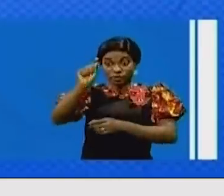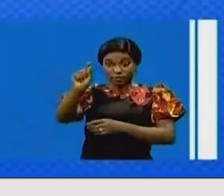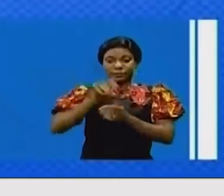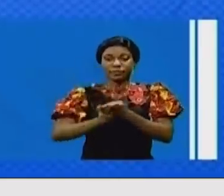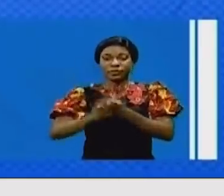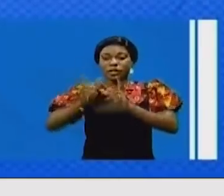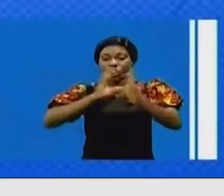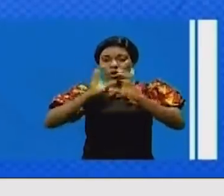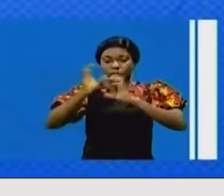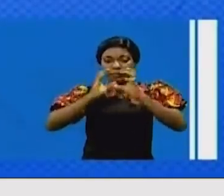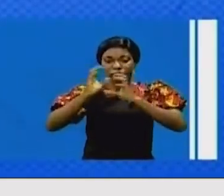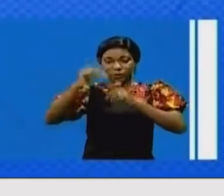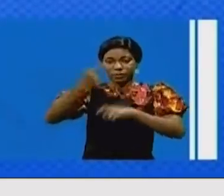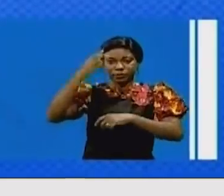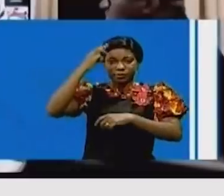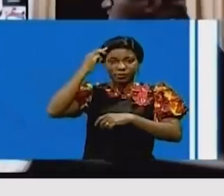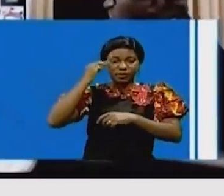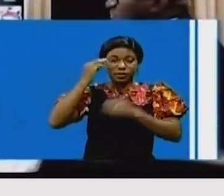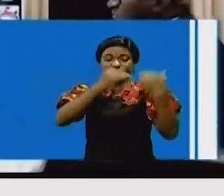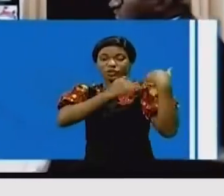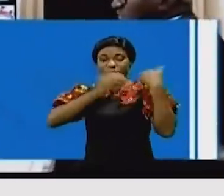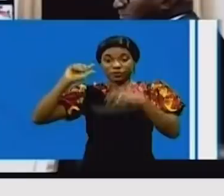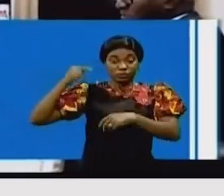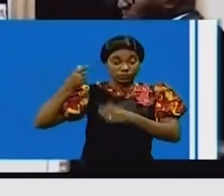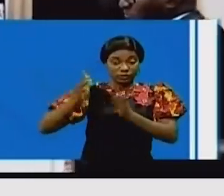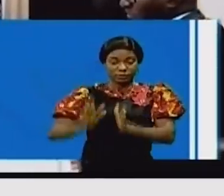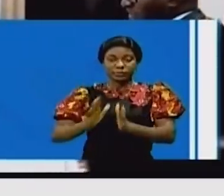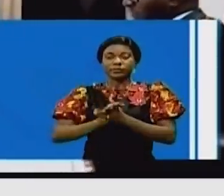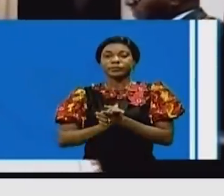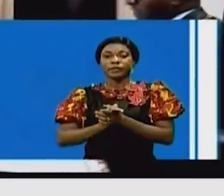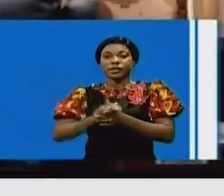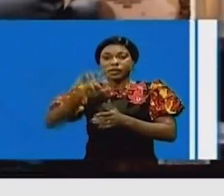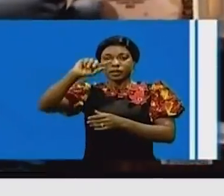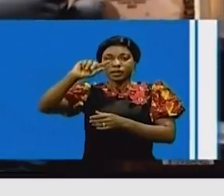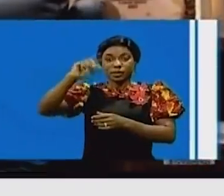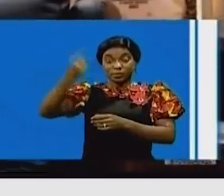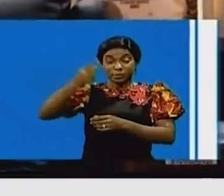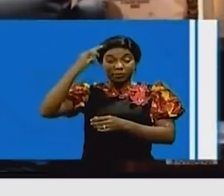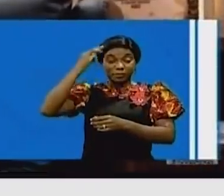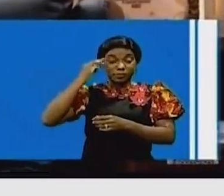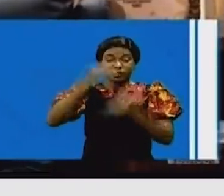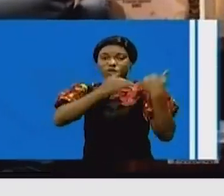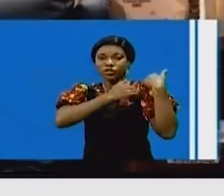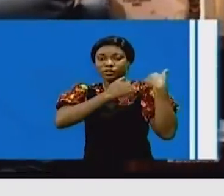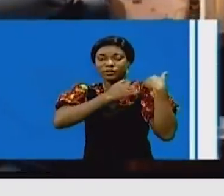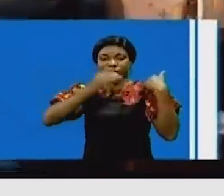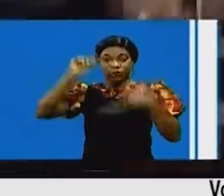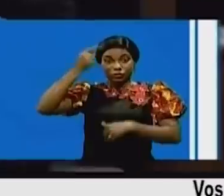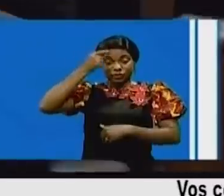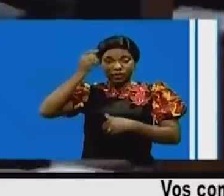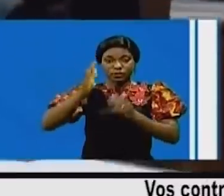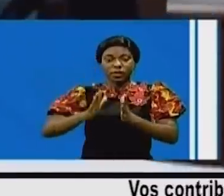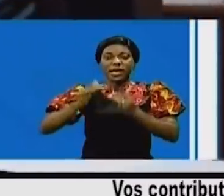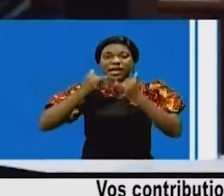De la communication du Premier ministre chef du gouvernement. Le Premier ministre chef du gouvernement a informé